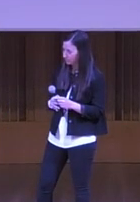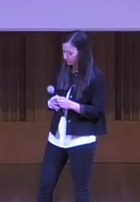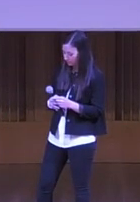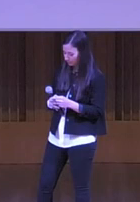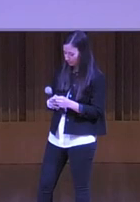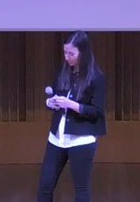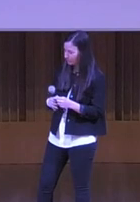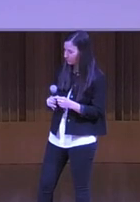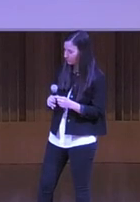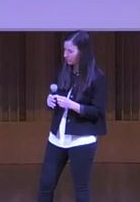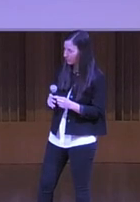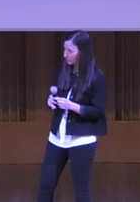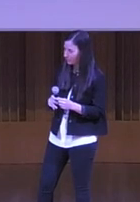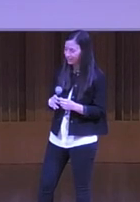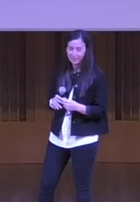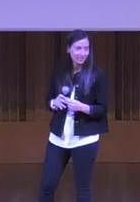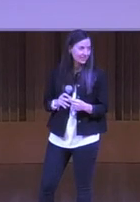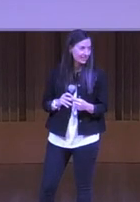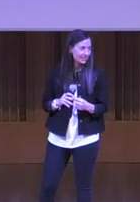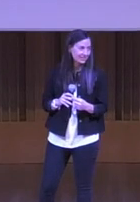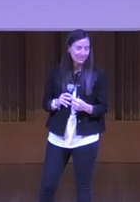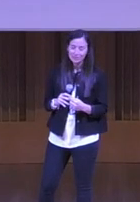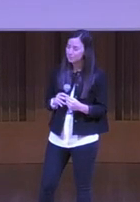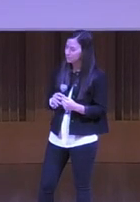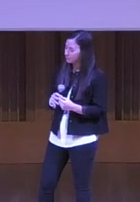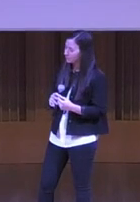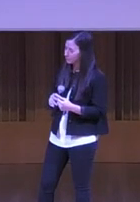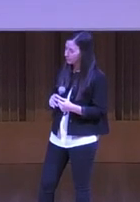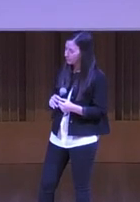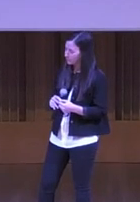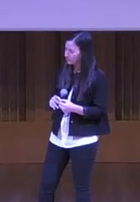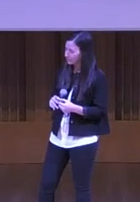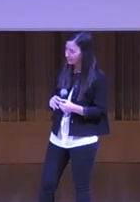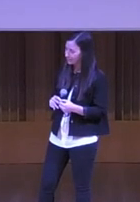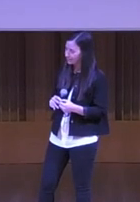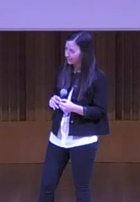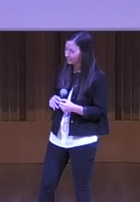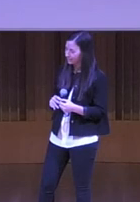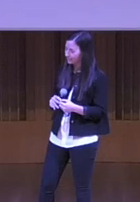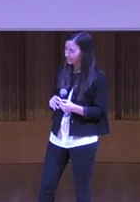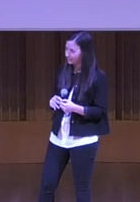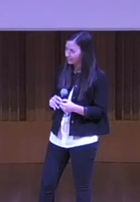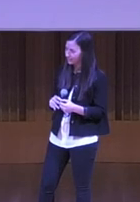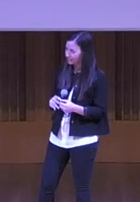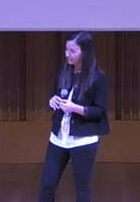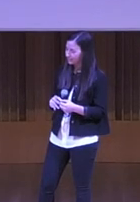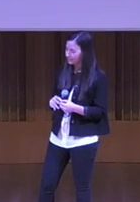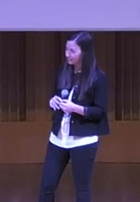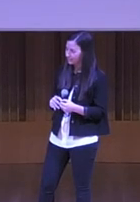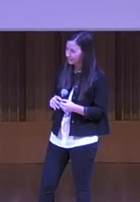les infraestructures verdes, no? A dia d'avui jo crec que no té lloc, sobretot després dels moments que hem passat,